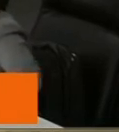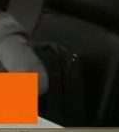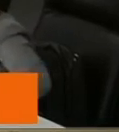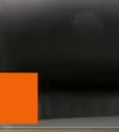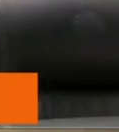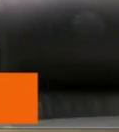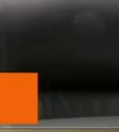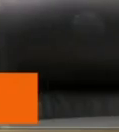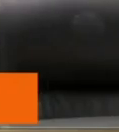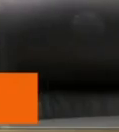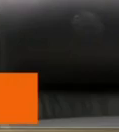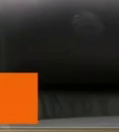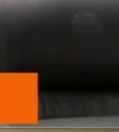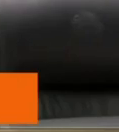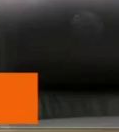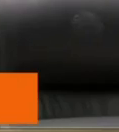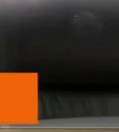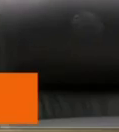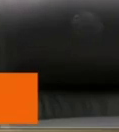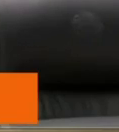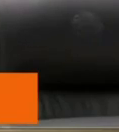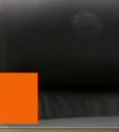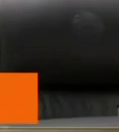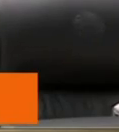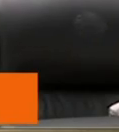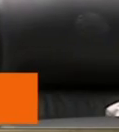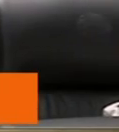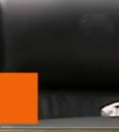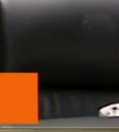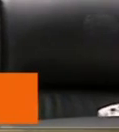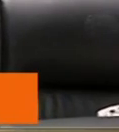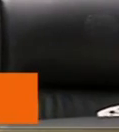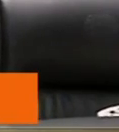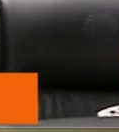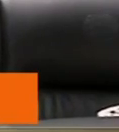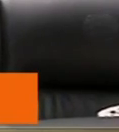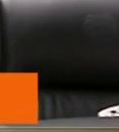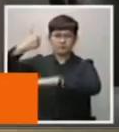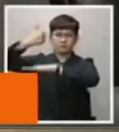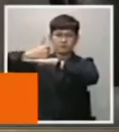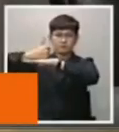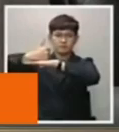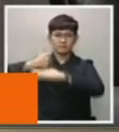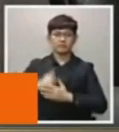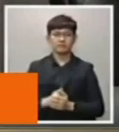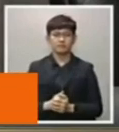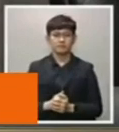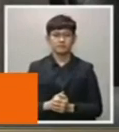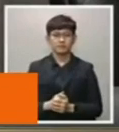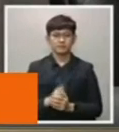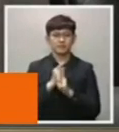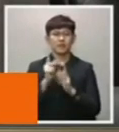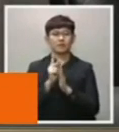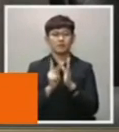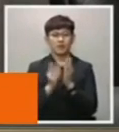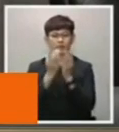ระวังไม่พัดพิงบุคคลอื่นให้เสียหายเนื่องจากมีการถ่ายทอดสดจึงไม่ได้รับการคุ้มครองนายสมพงษ์อมร